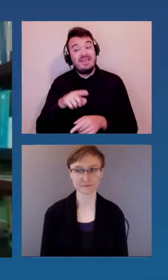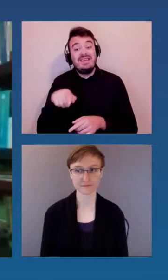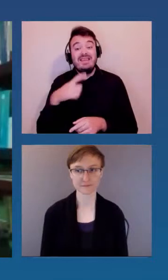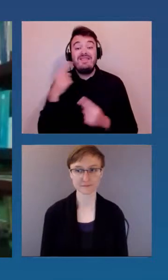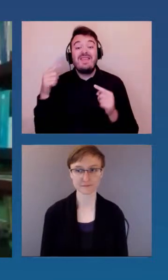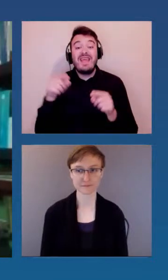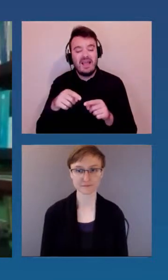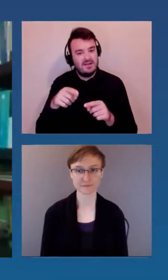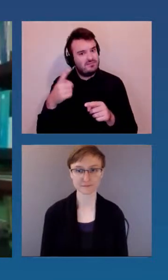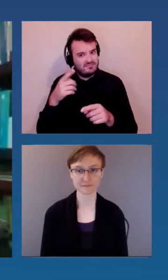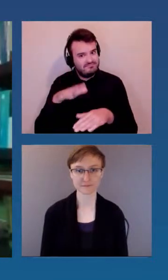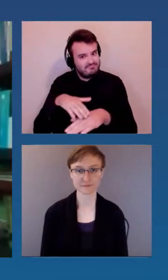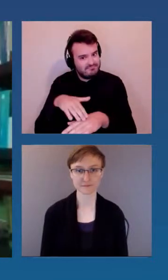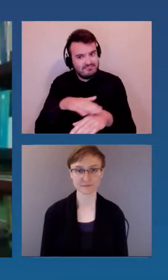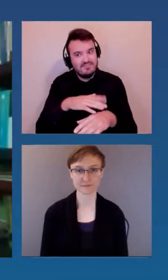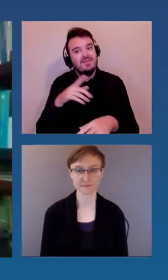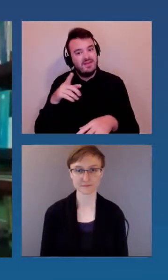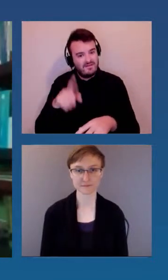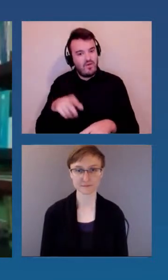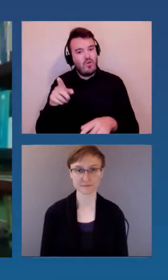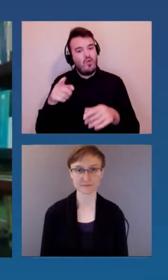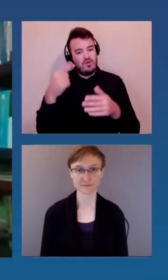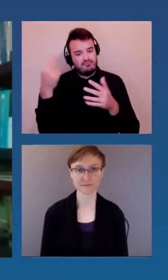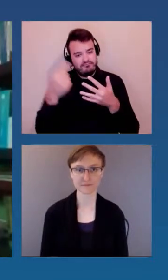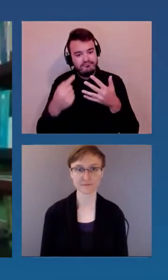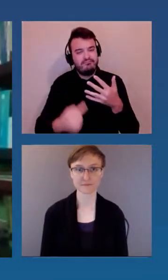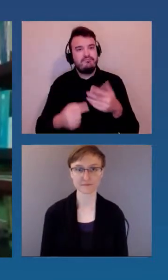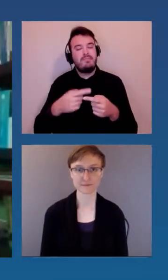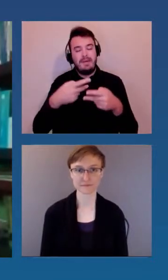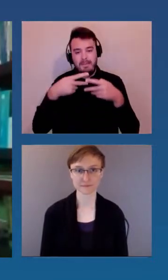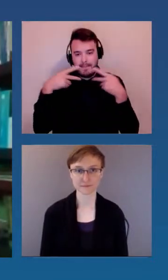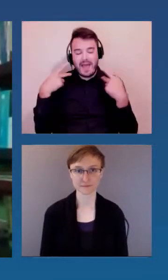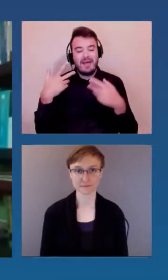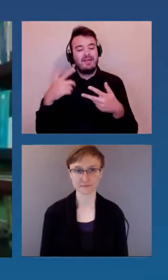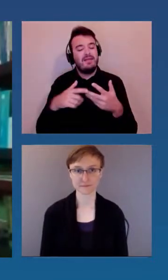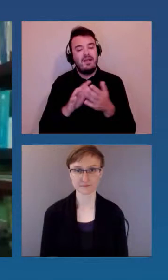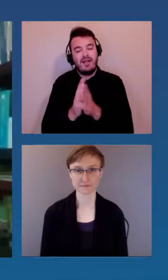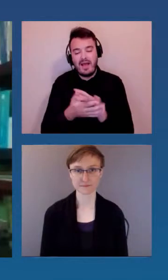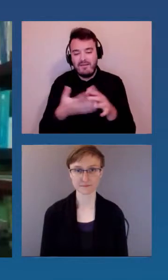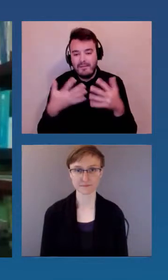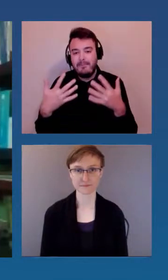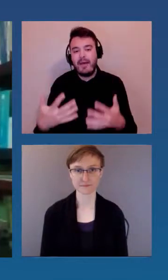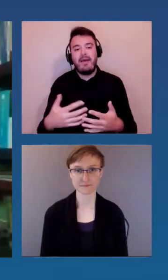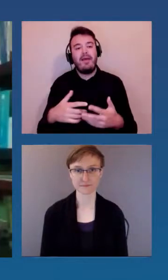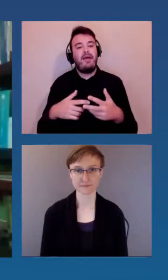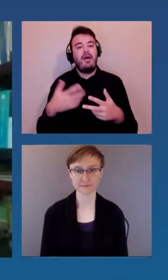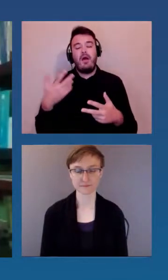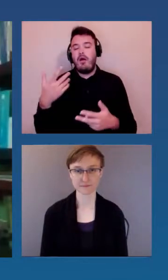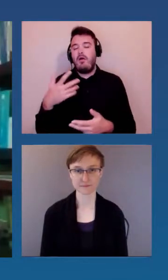édifice à la fois, ce qui nous permettra de recevoir les groupes d'étudiants en séquence de